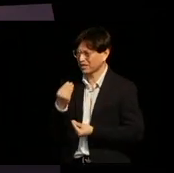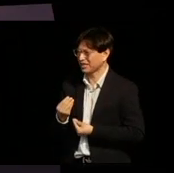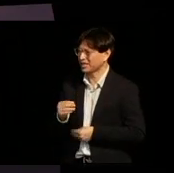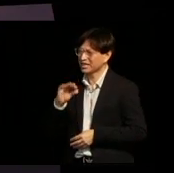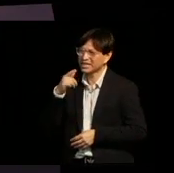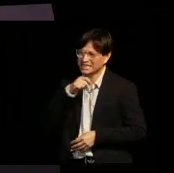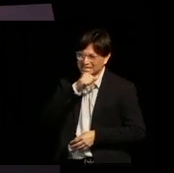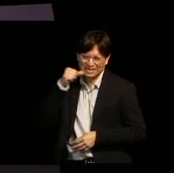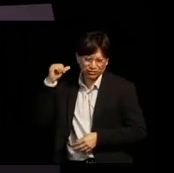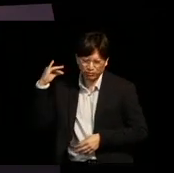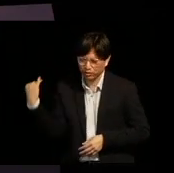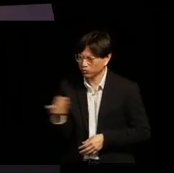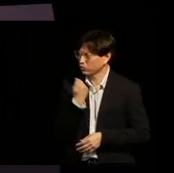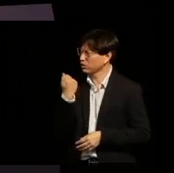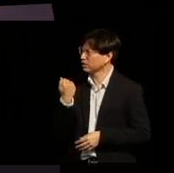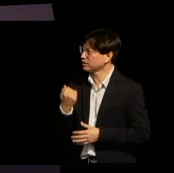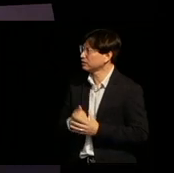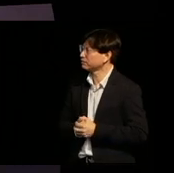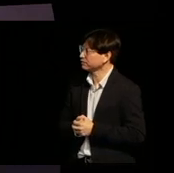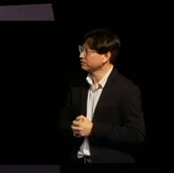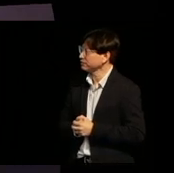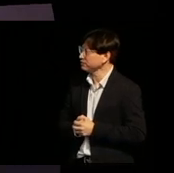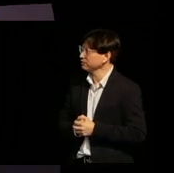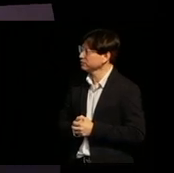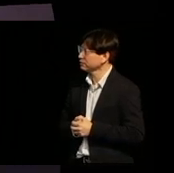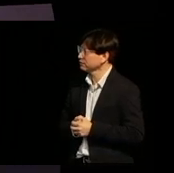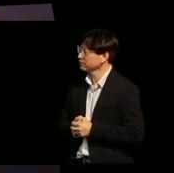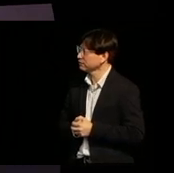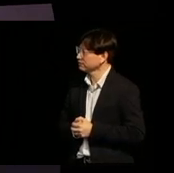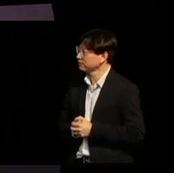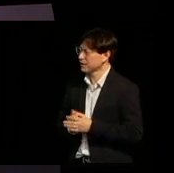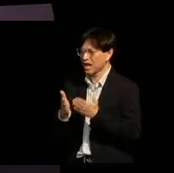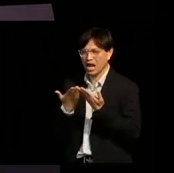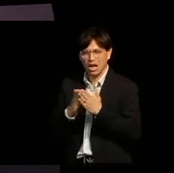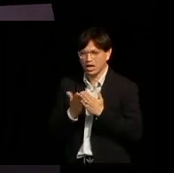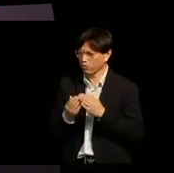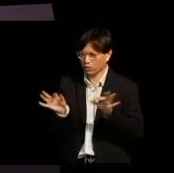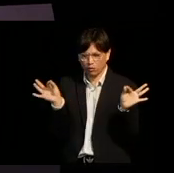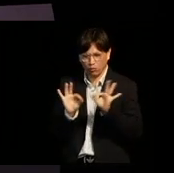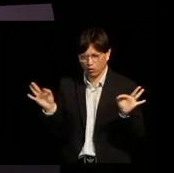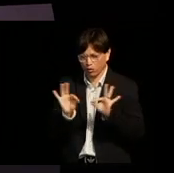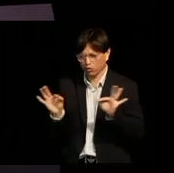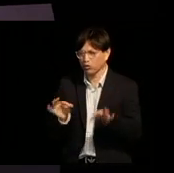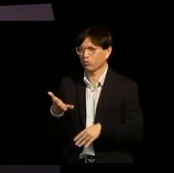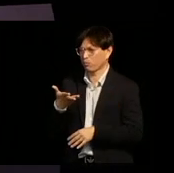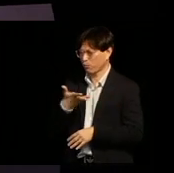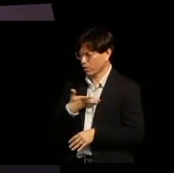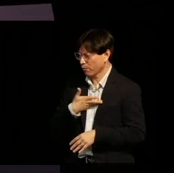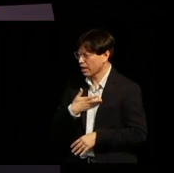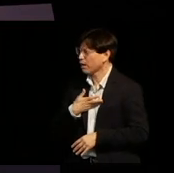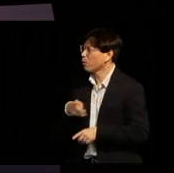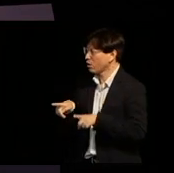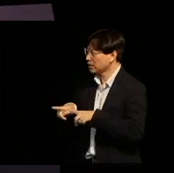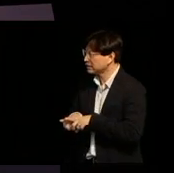Grazie Ora vi è stato dato il kit degli attrezzi non è un abito pronto però almeno abbiamo la stessa stoffa poi Ognuno vive in